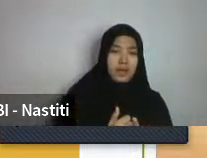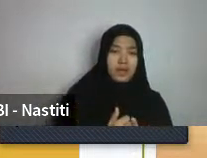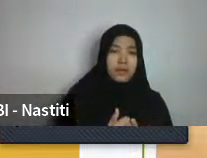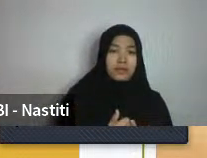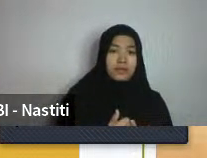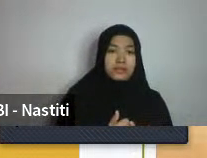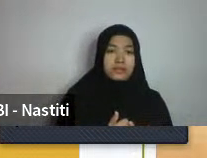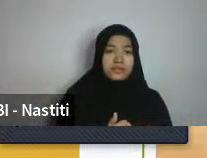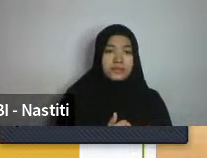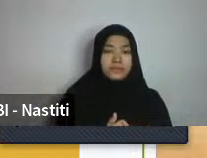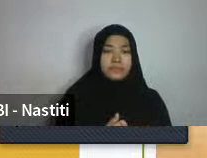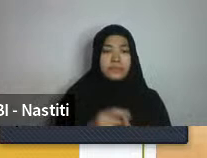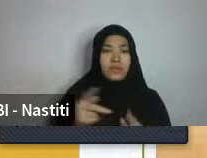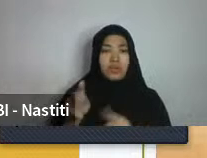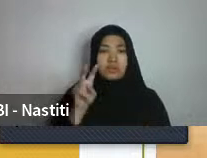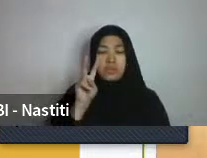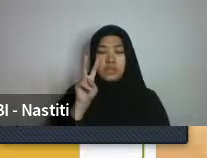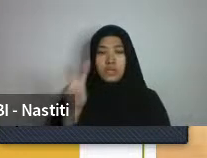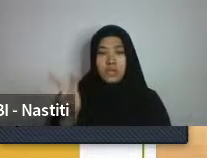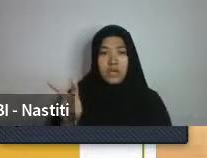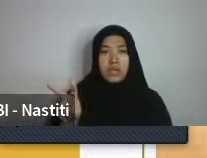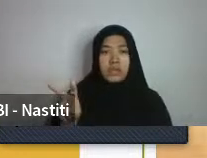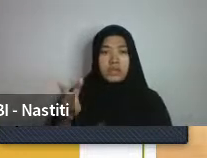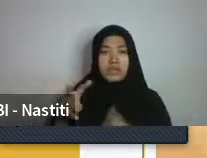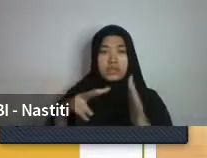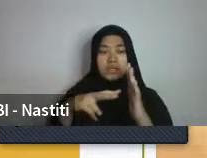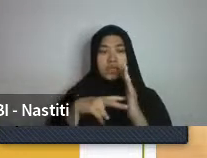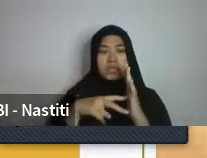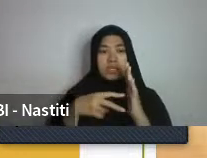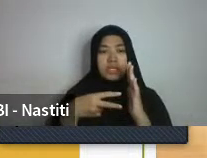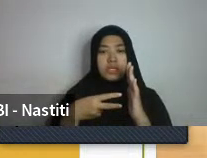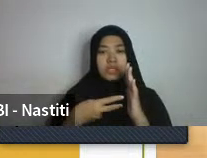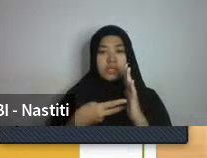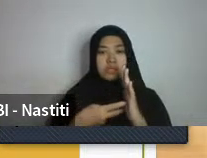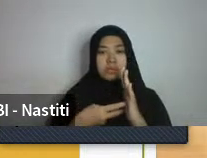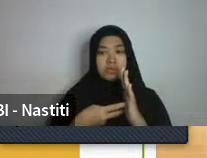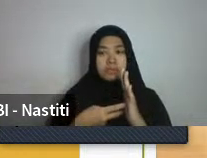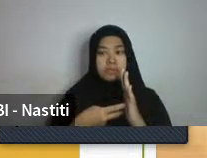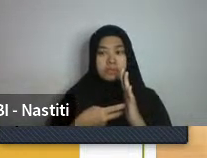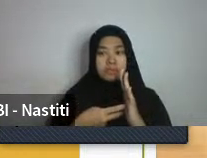kalau dilihat definisi kesehatan jiwa sendiri,